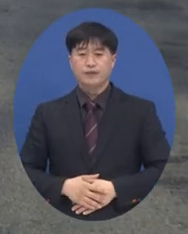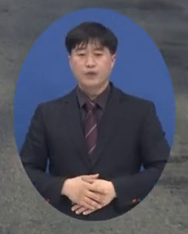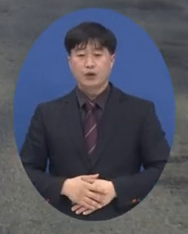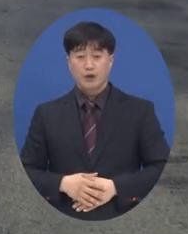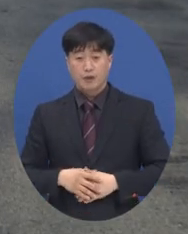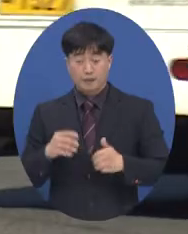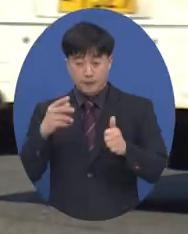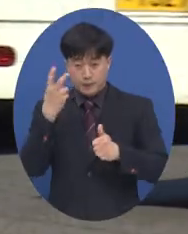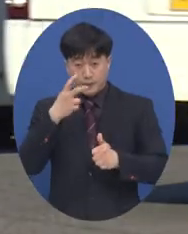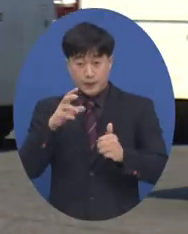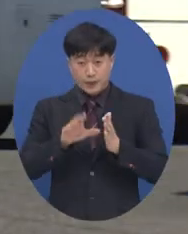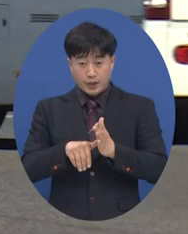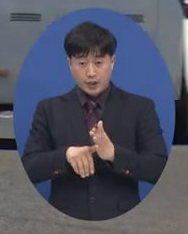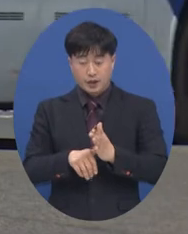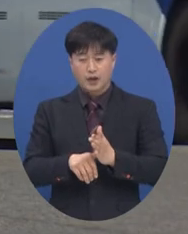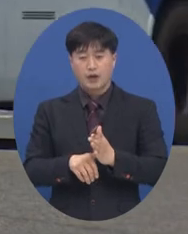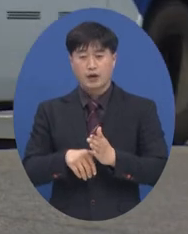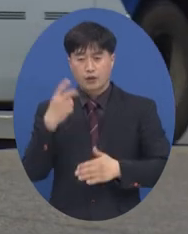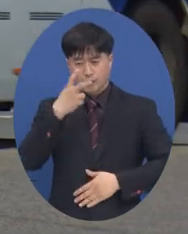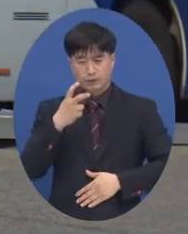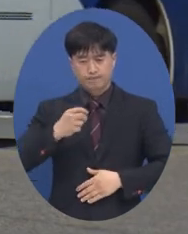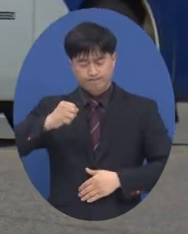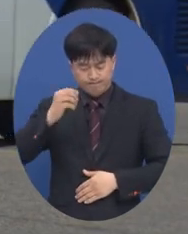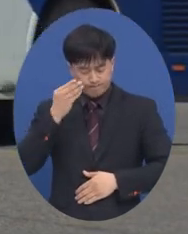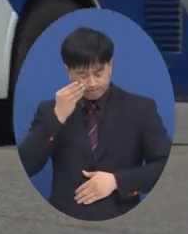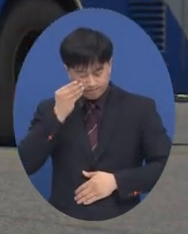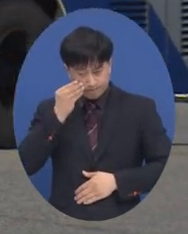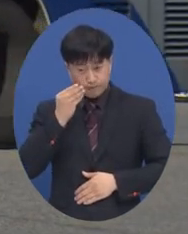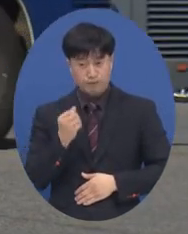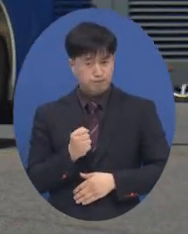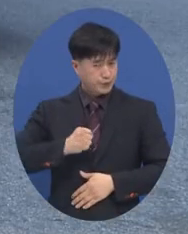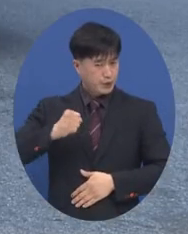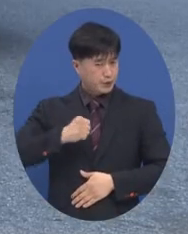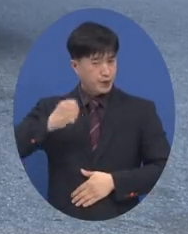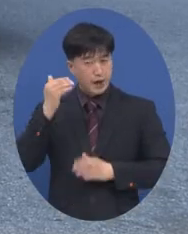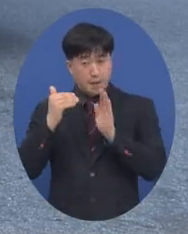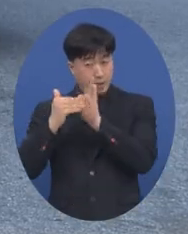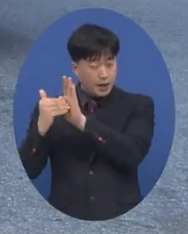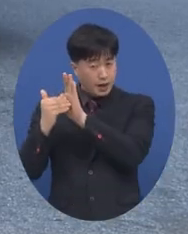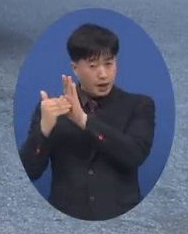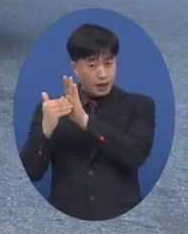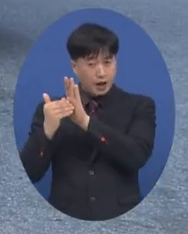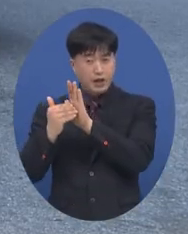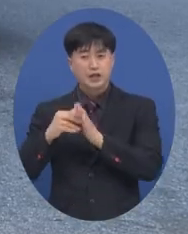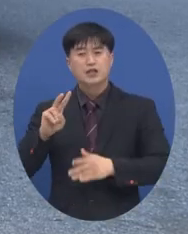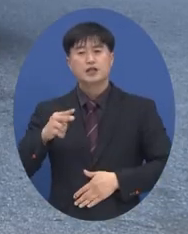운전자는 배출가스 점검에 협조해야 하고 점검에 응하지 않거나 방해할 경우